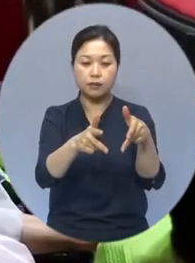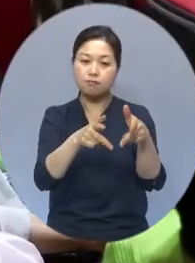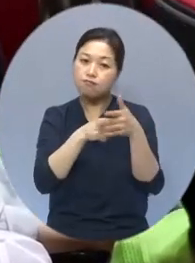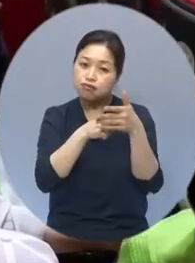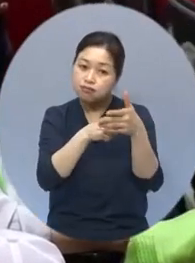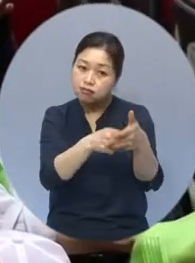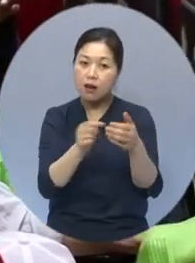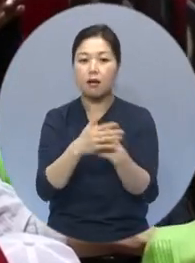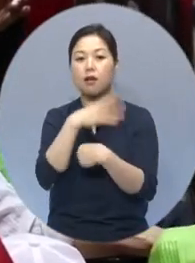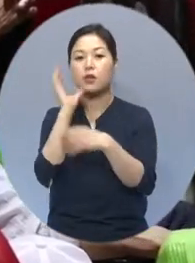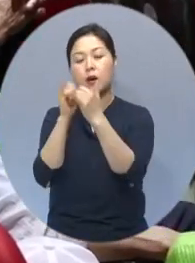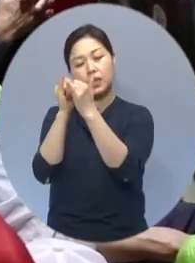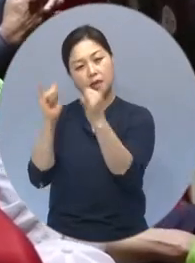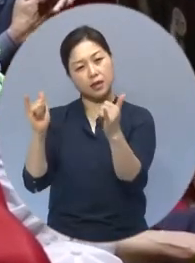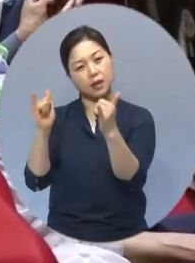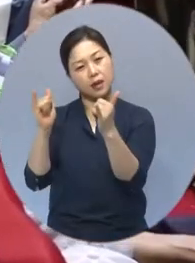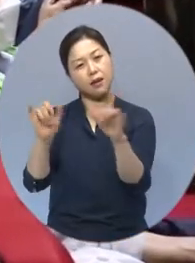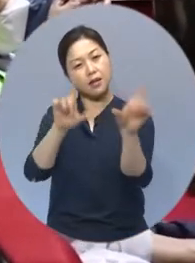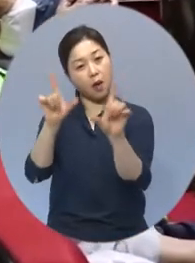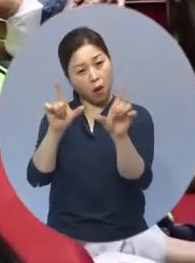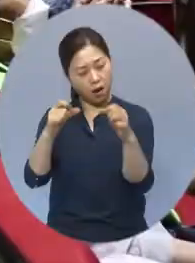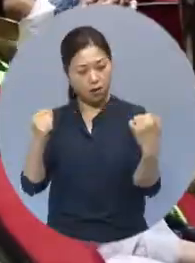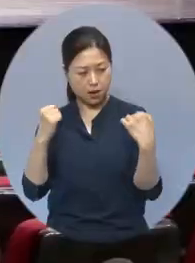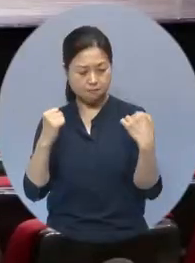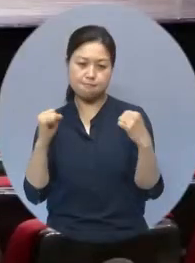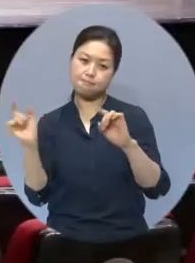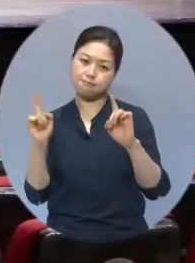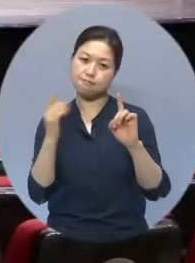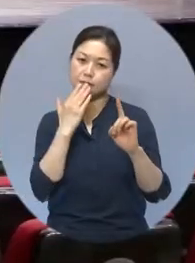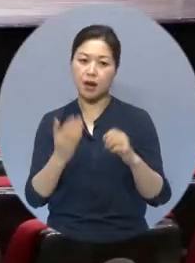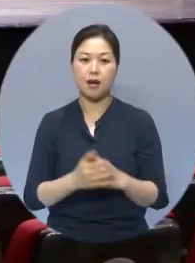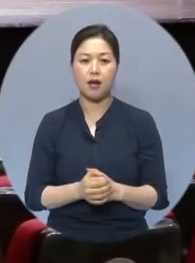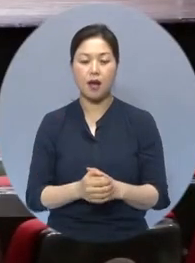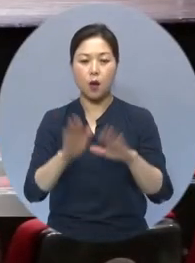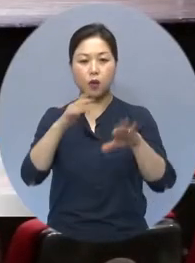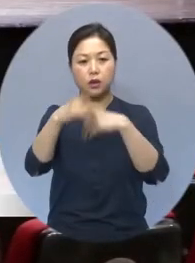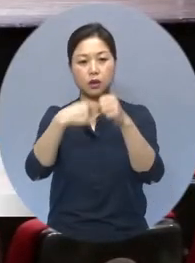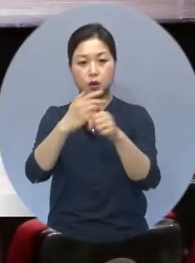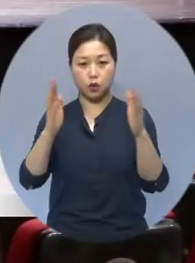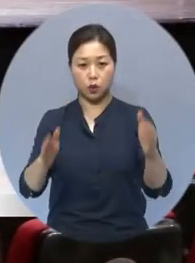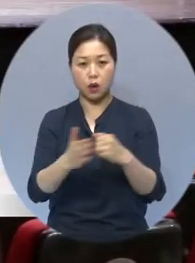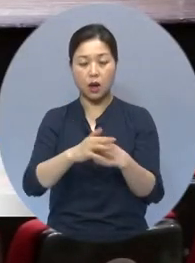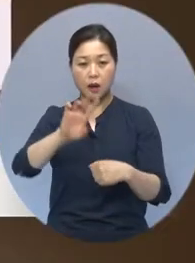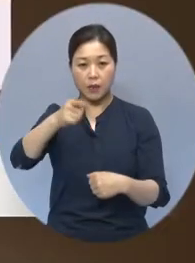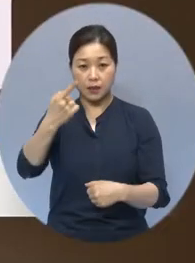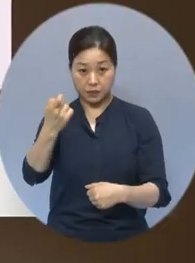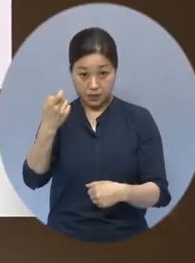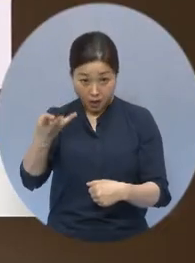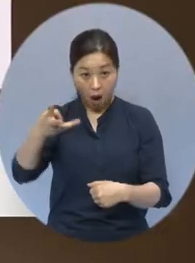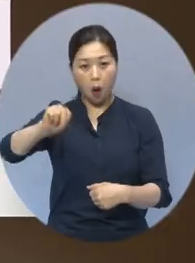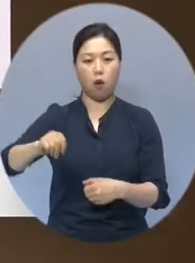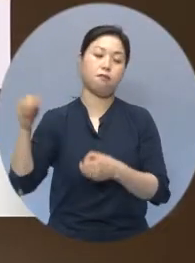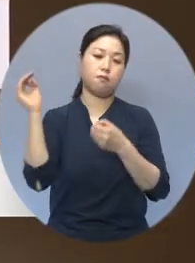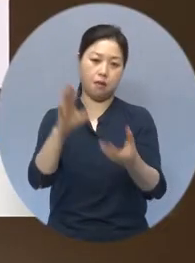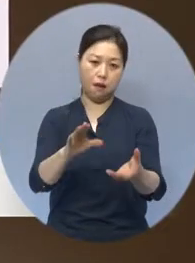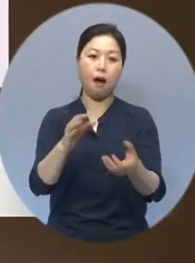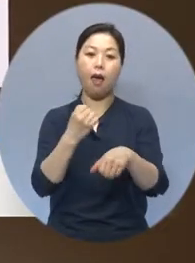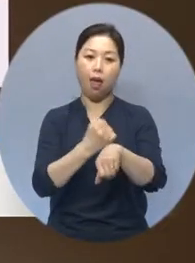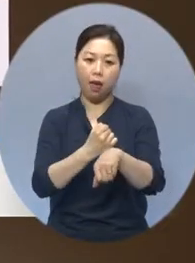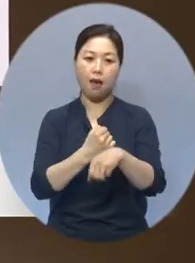어르신들의 노후 생활에 활력이 되고 있습니다. 올 한 해 동안 114억 원의 예산을 투입해